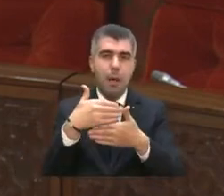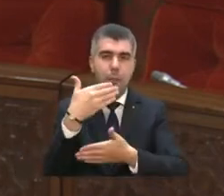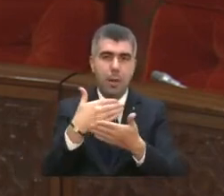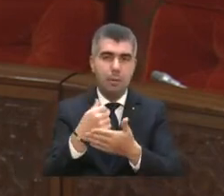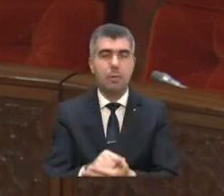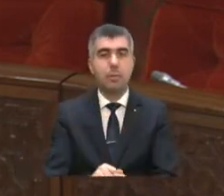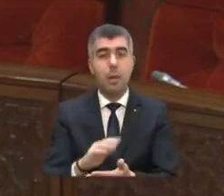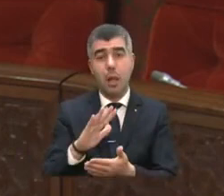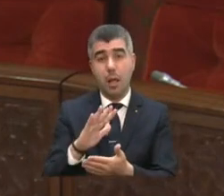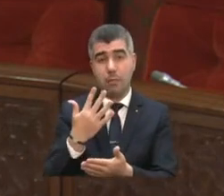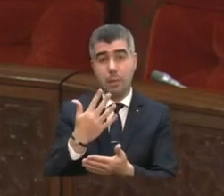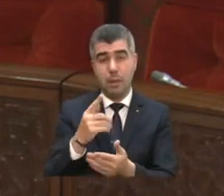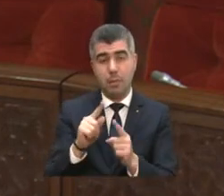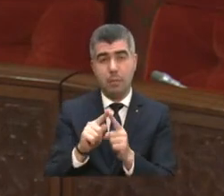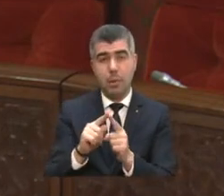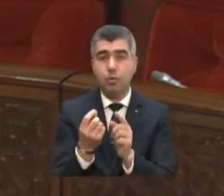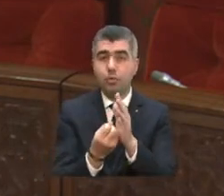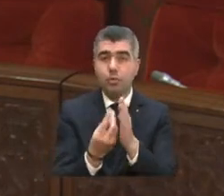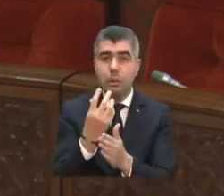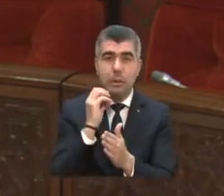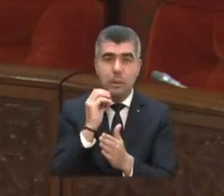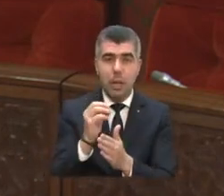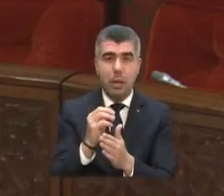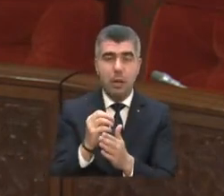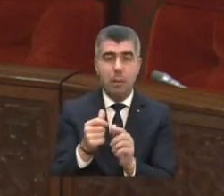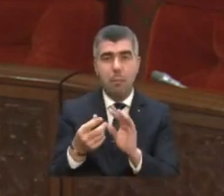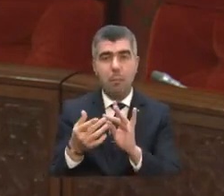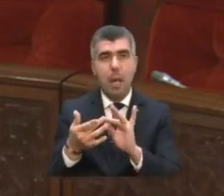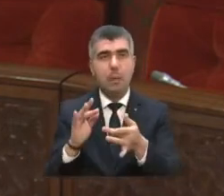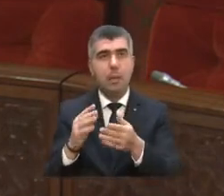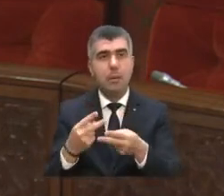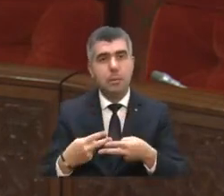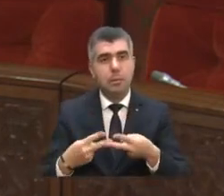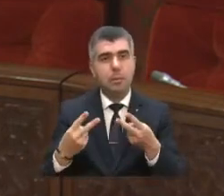وضع التصور من أجل تحقيق الانتقال الرقمي في القطاع. شكرا. شكرا سيد.